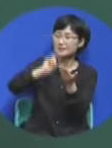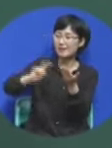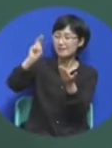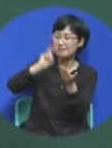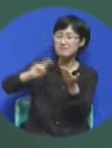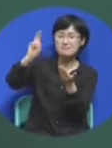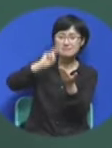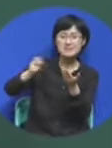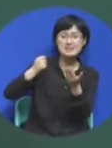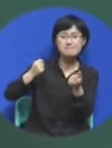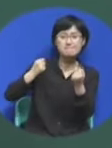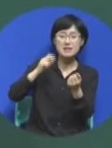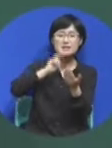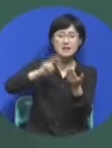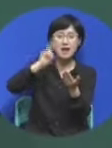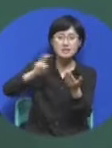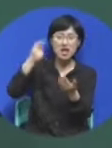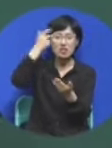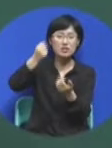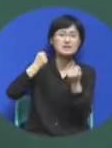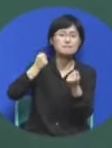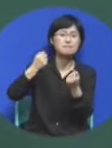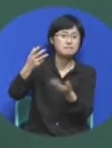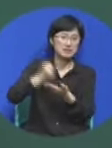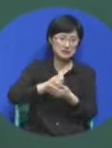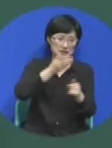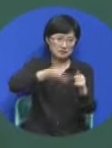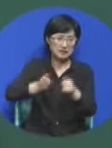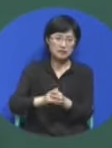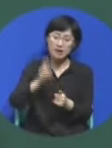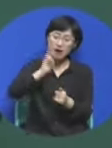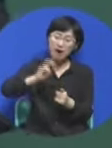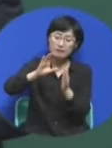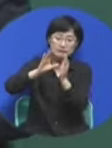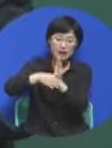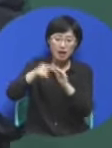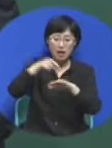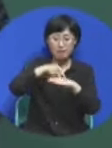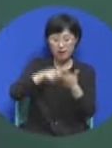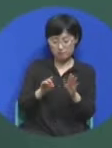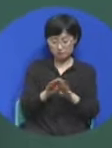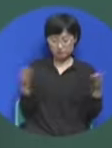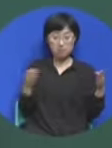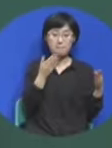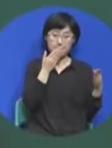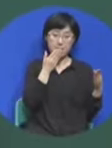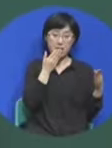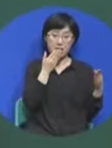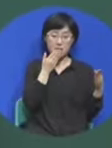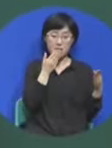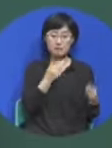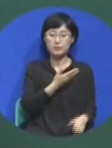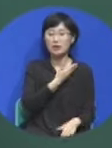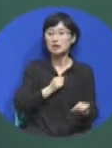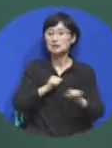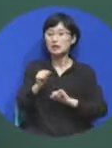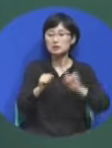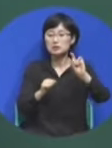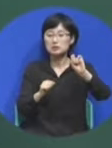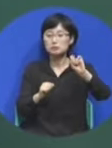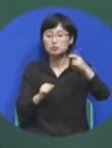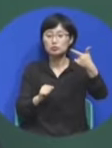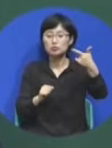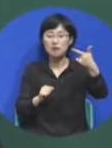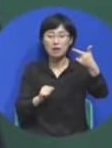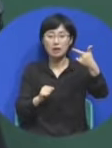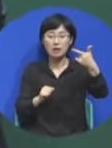愿你们真正得到赞美的属灵的力量。 네, 찬송을 통해서 우리의 마음 문이 열려져요. 通过赞美，我们的心门会打开。 자, 사도행전 16장 25절 두 번째는 사도행전